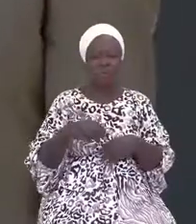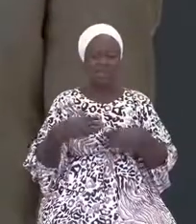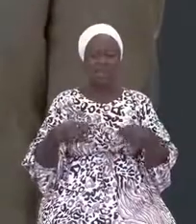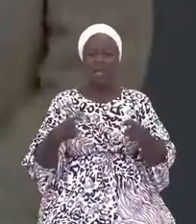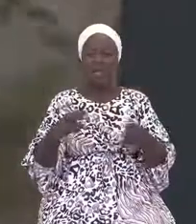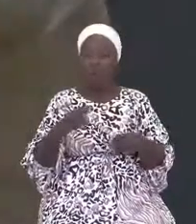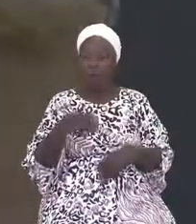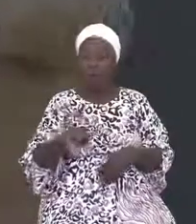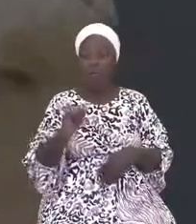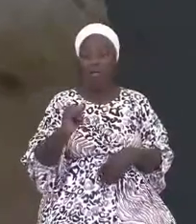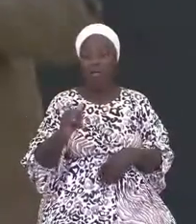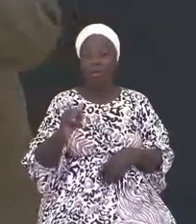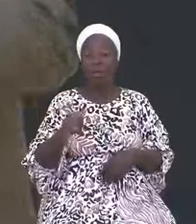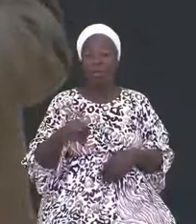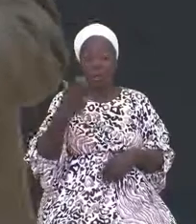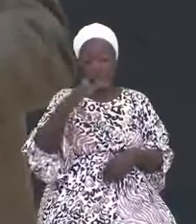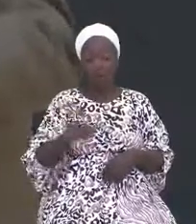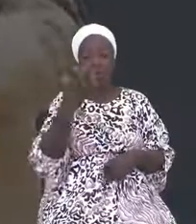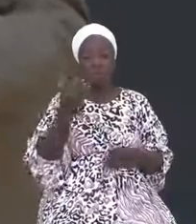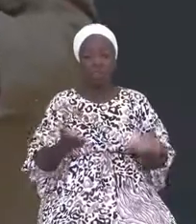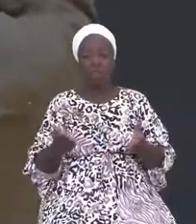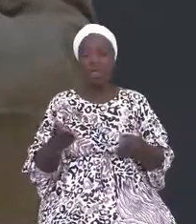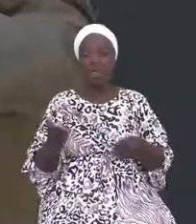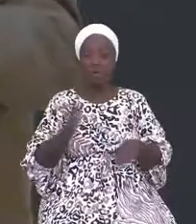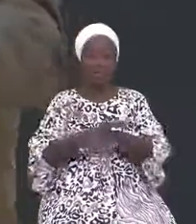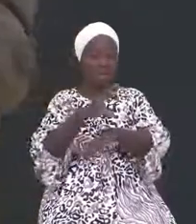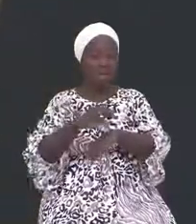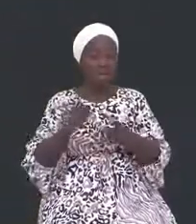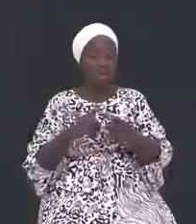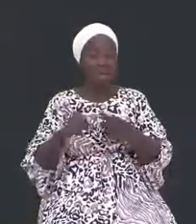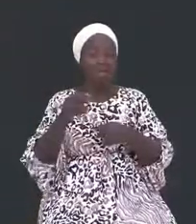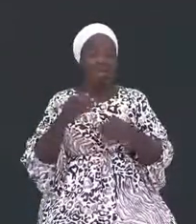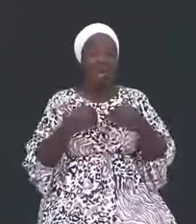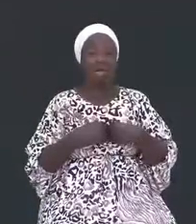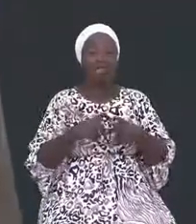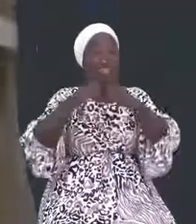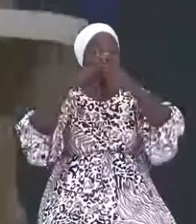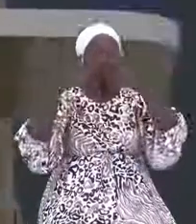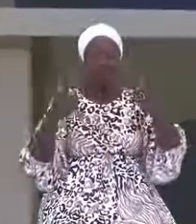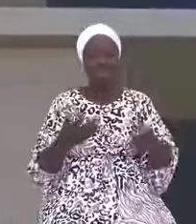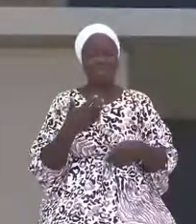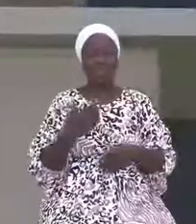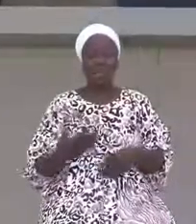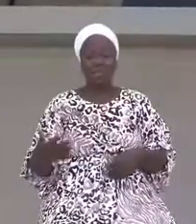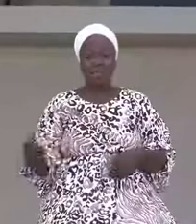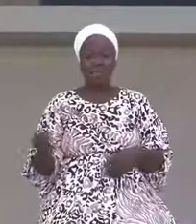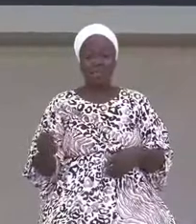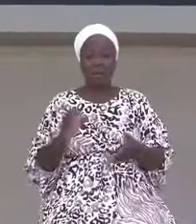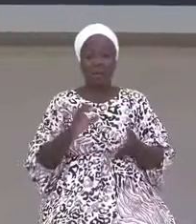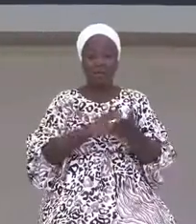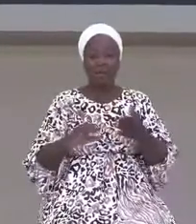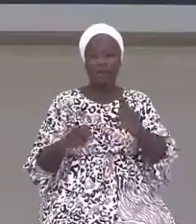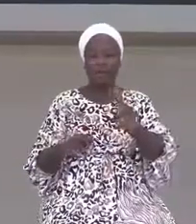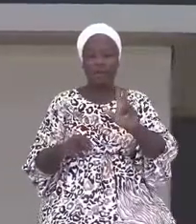pour pouvoir tout dépenser pendant qu'il est sur la terre, car il avait de grands biens. Verset